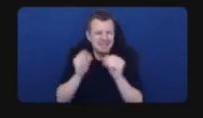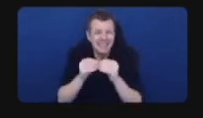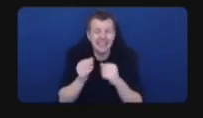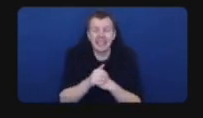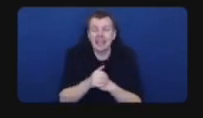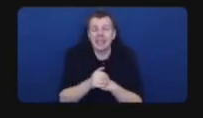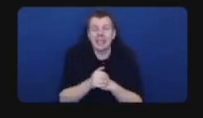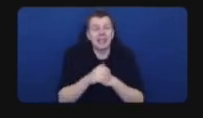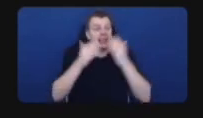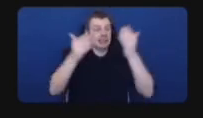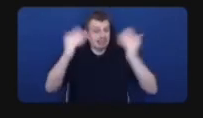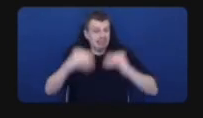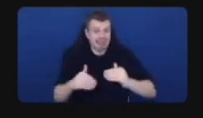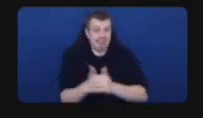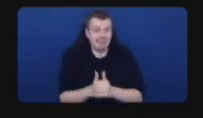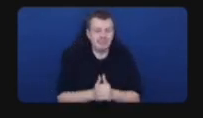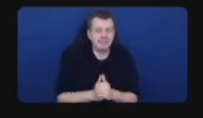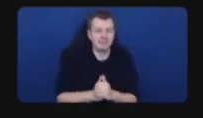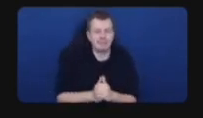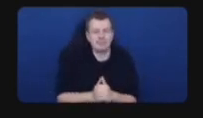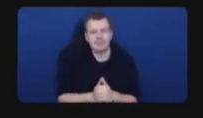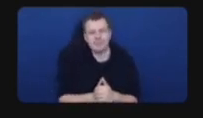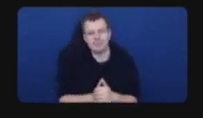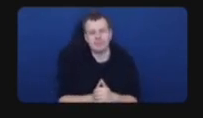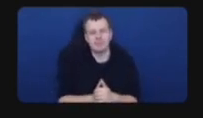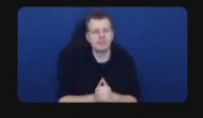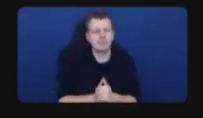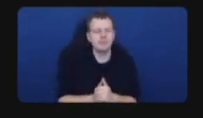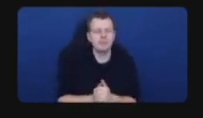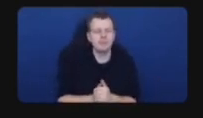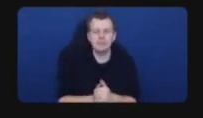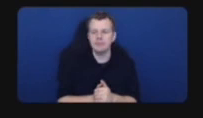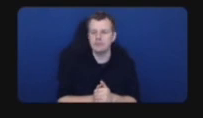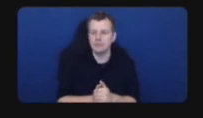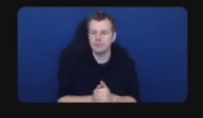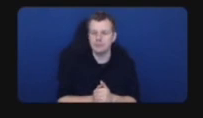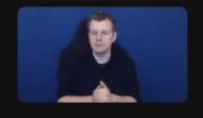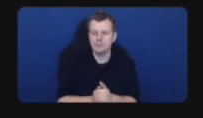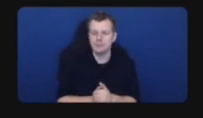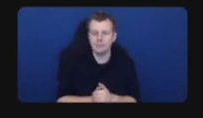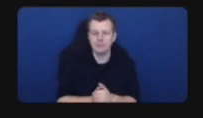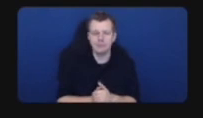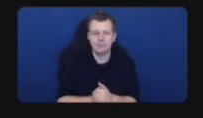是11:55了，所以这一页呢有很多信息我们会发给大家的。